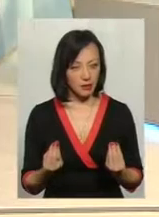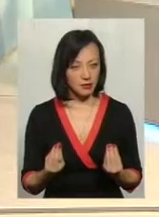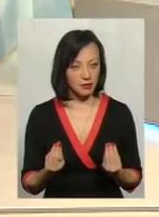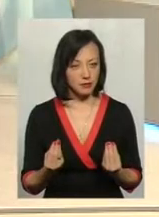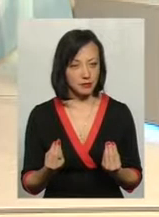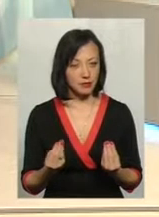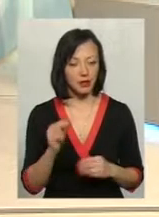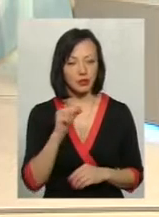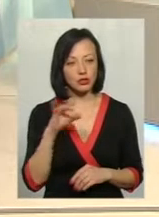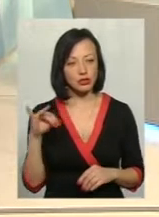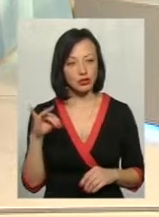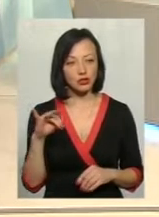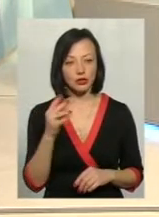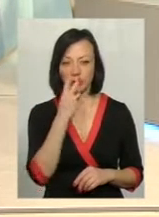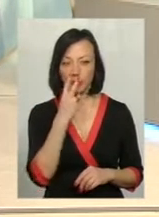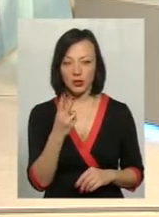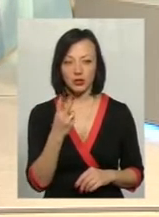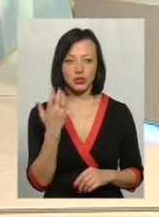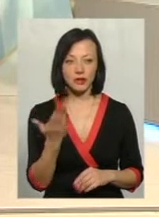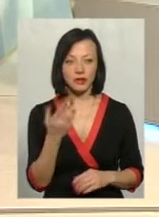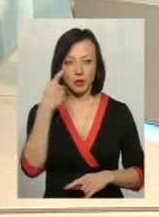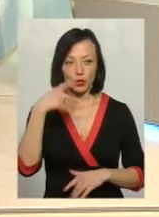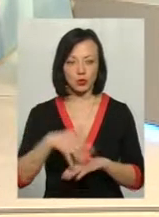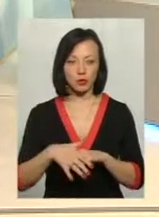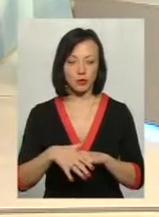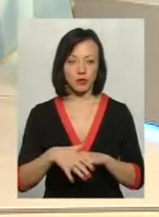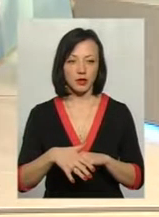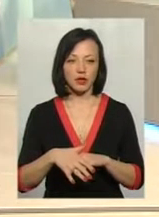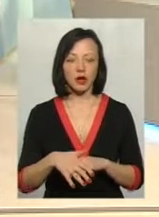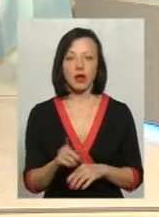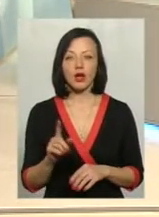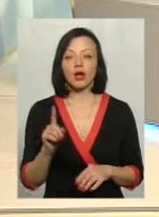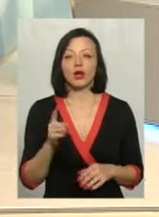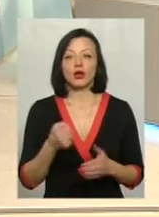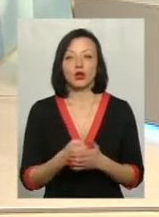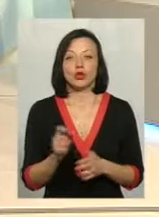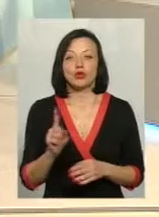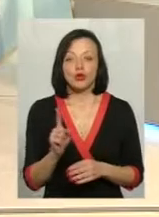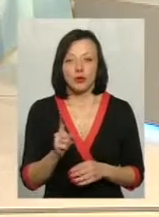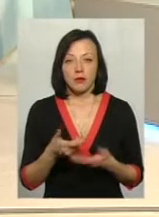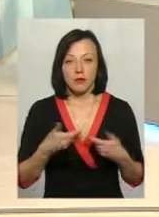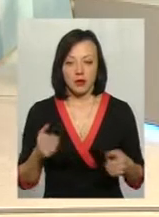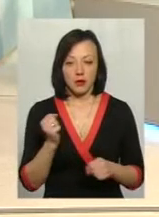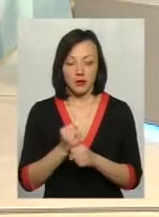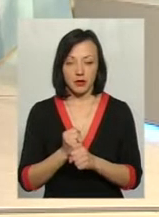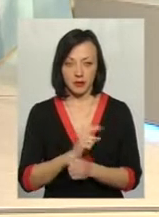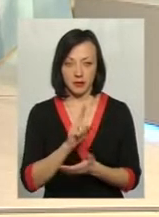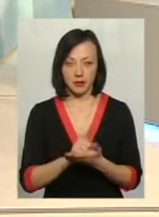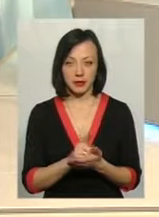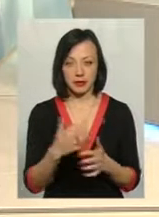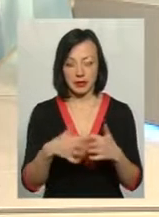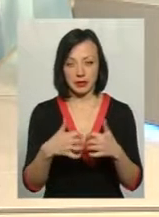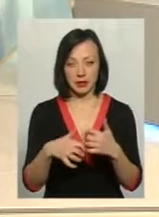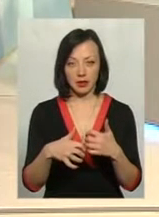чи бачите ви розуміння, до чого ми маємо прийти, зокрема, хоча б